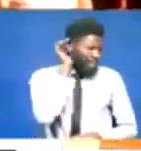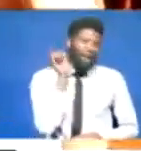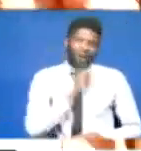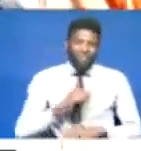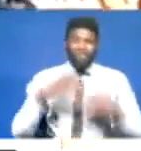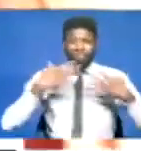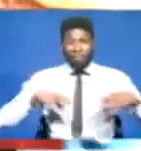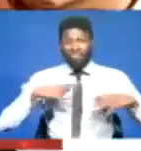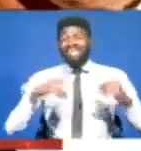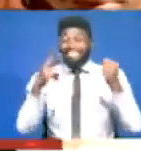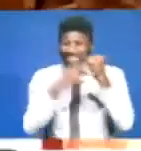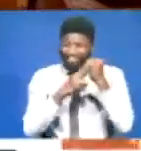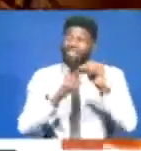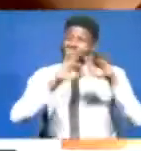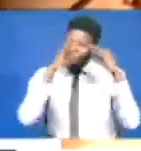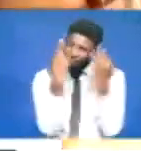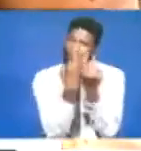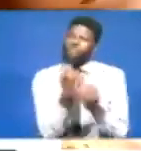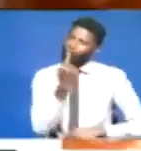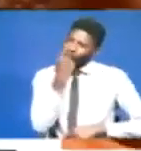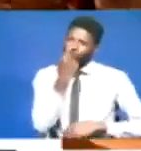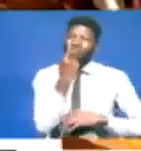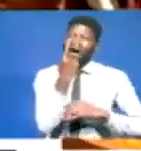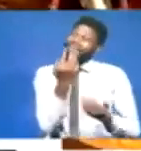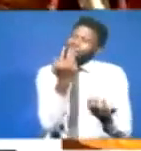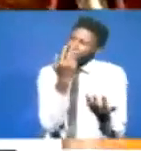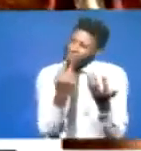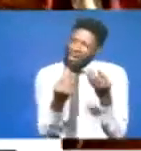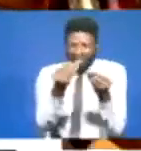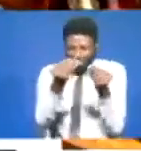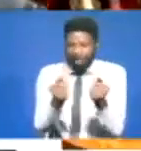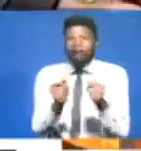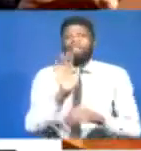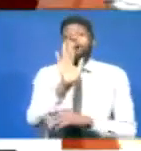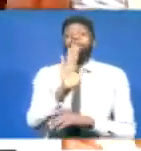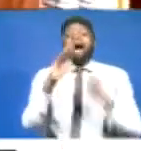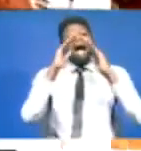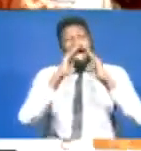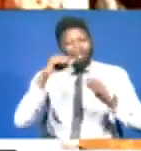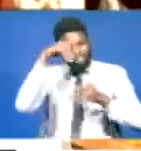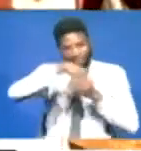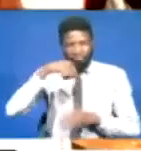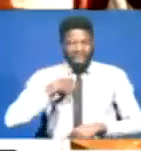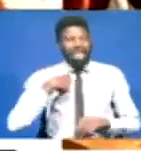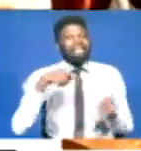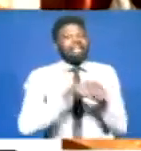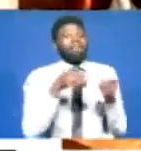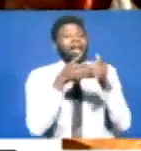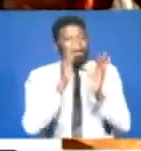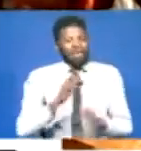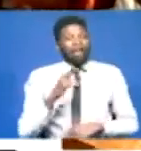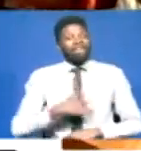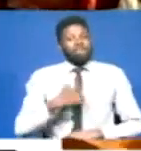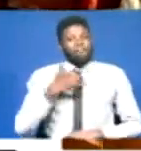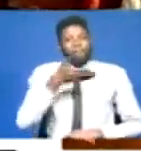ambao wamechomeka hadi wakafa katika nyumba yao ya malazi. Na kwa hivyo mimi kama kiongozi pia nikasema nijilete